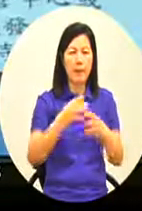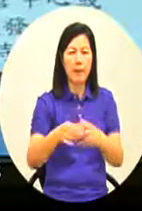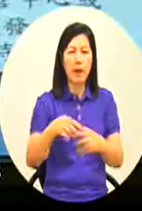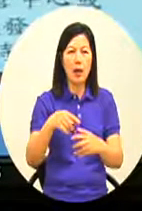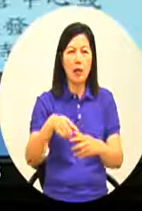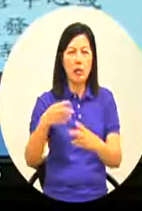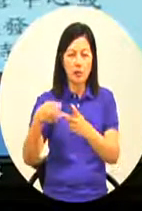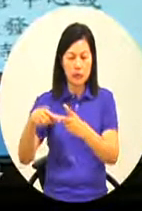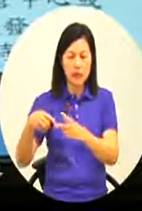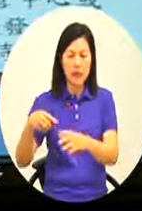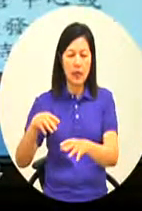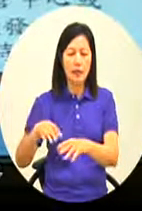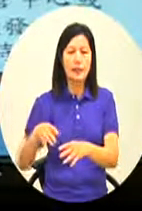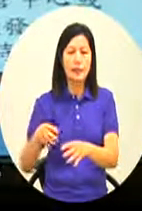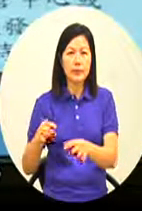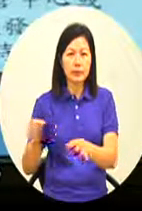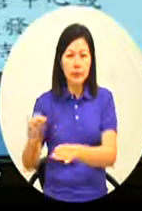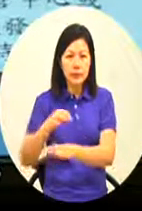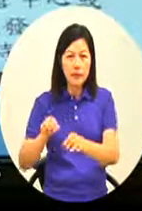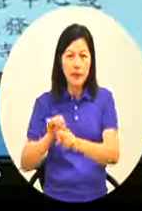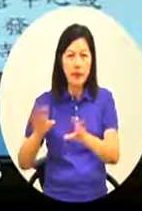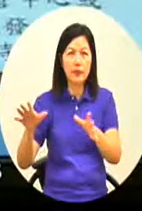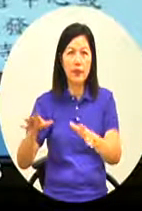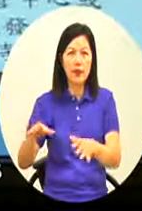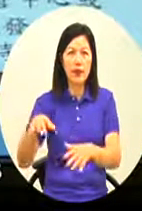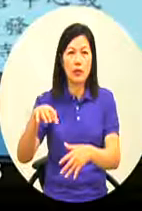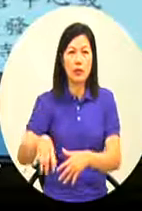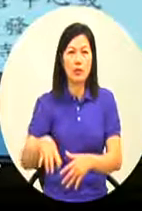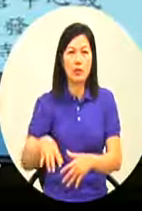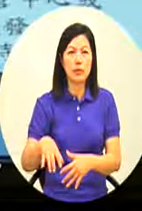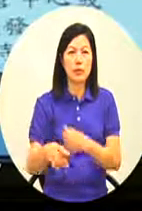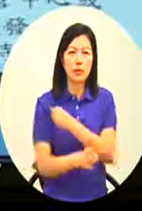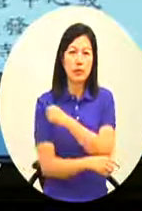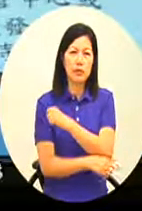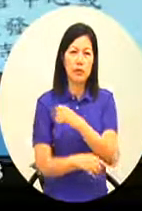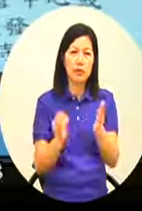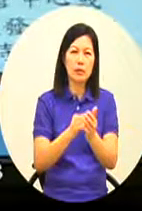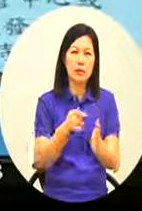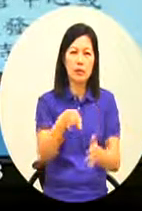局。啊，经发局提供图资跟统备跟稿，这样有像话？